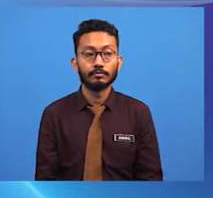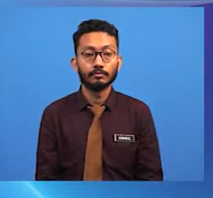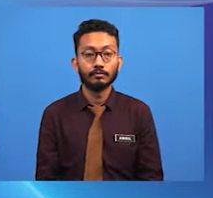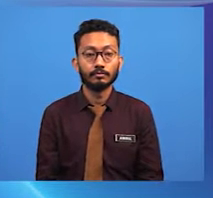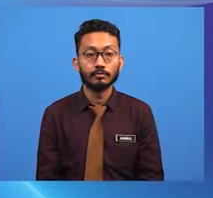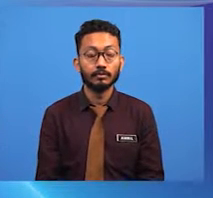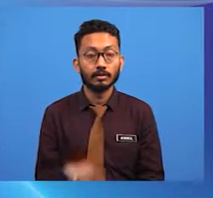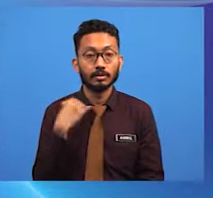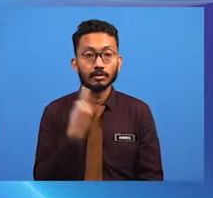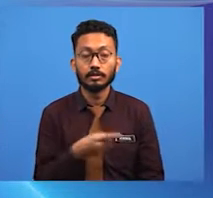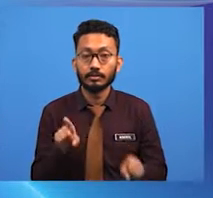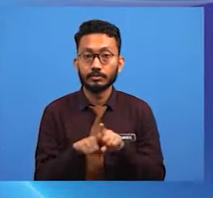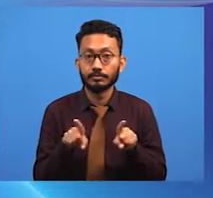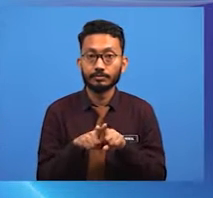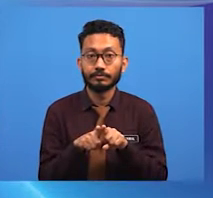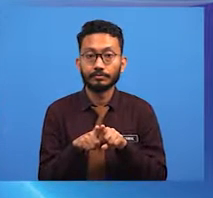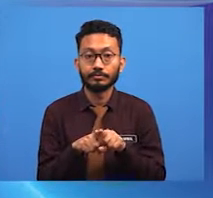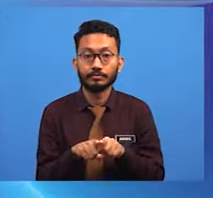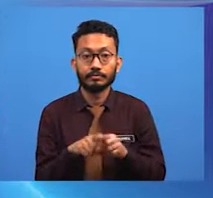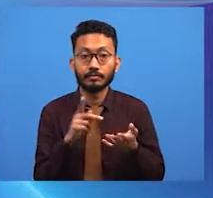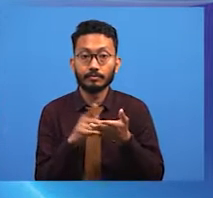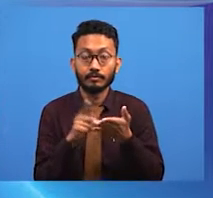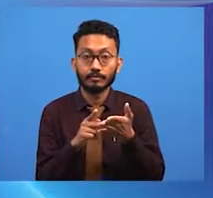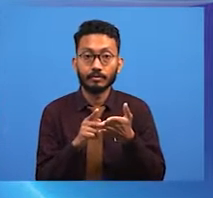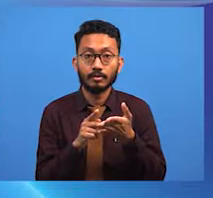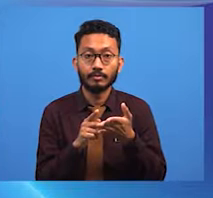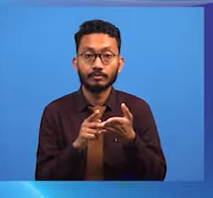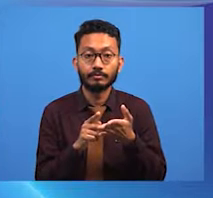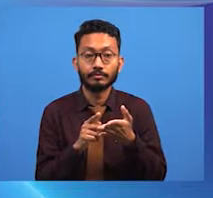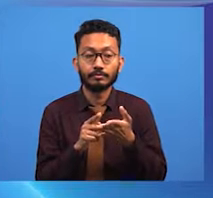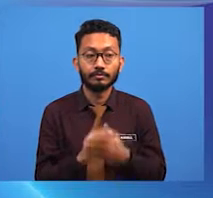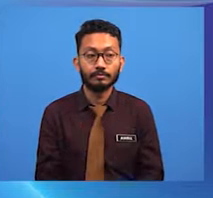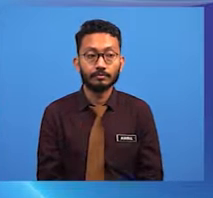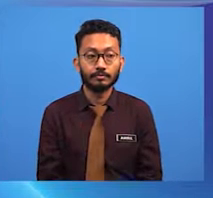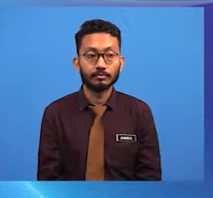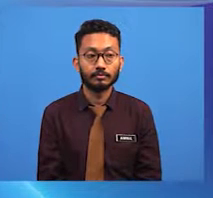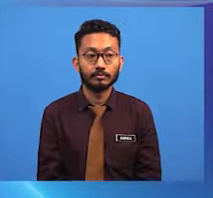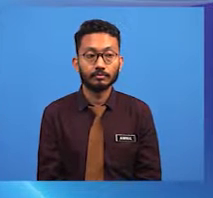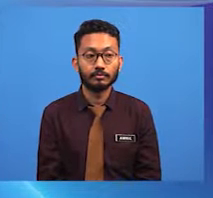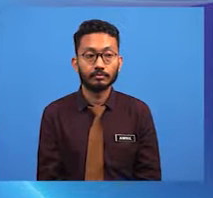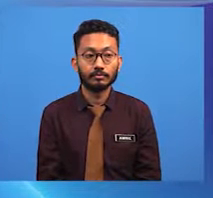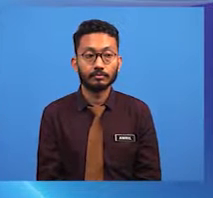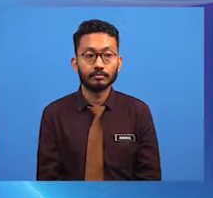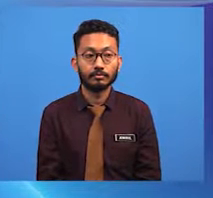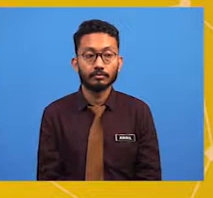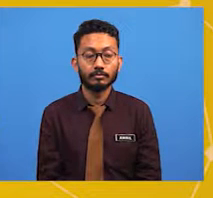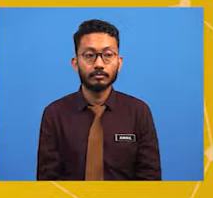Marilah kita sama-sama menyelesaikan masalah pada situasi 1.